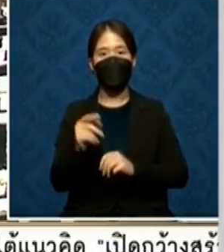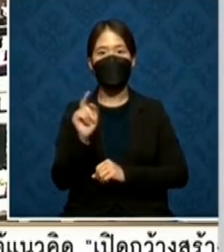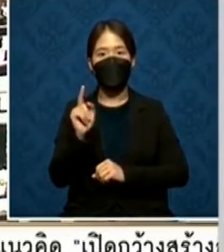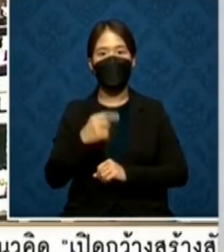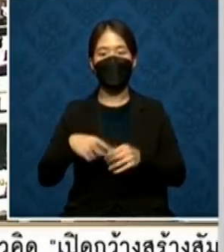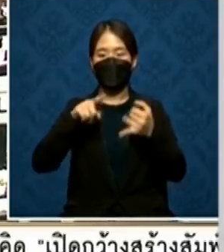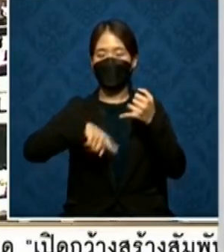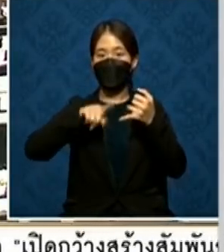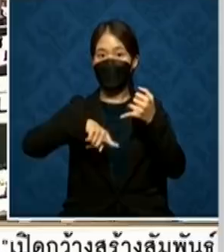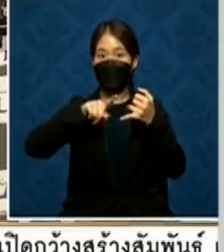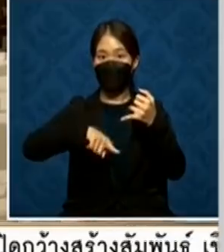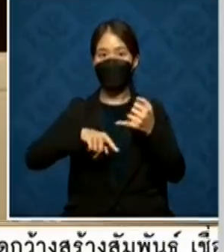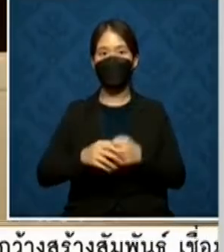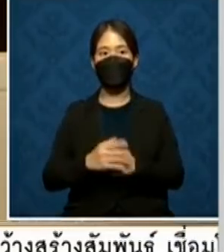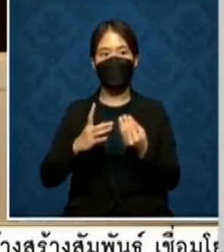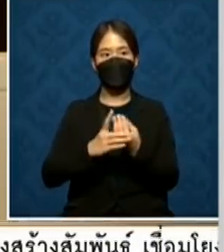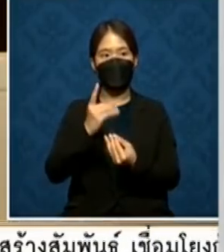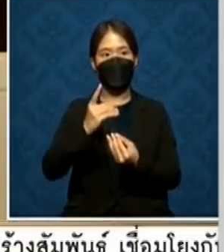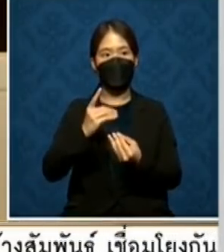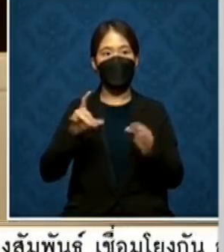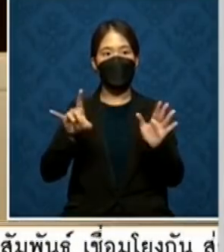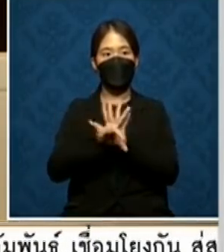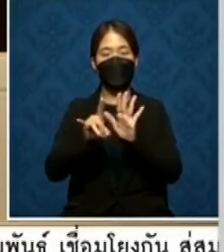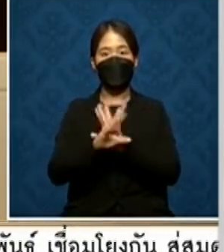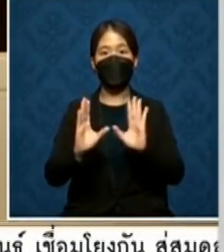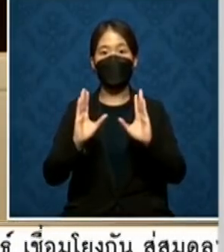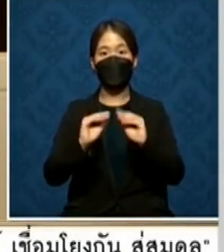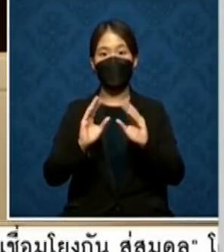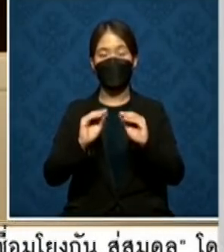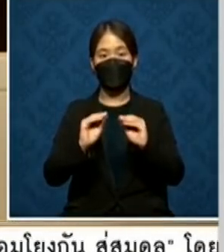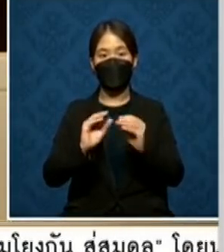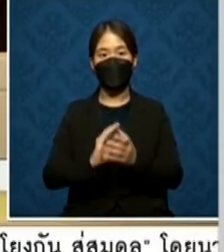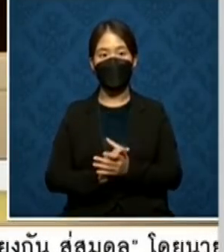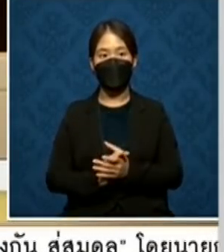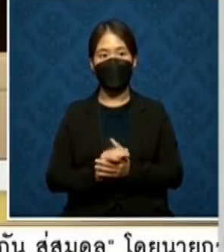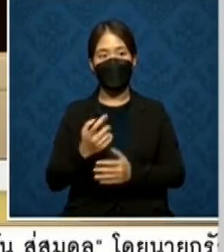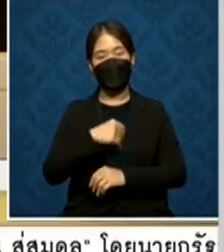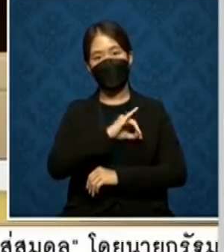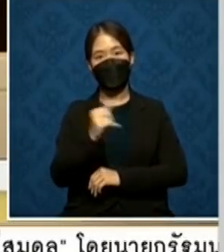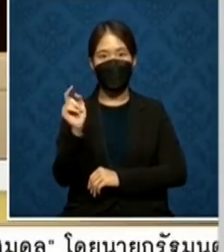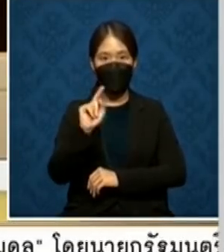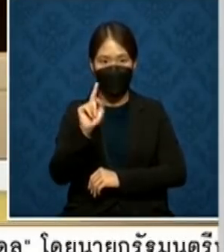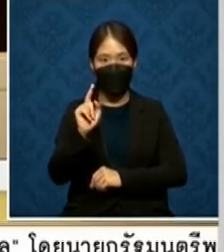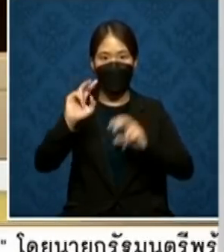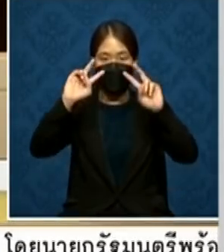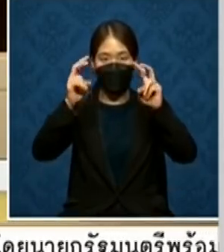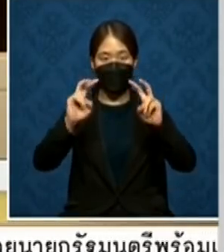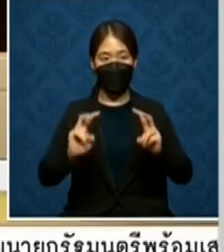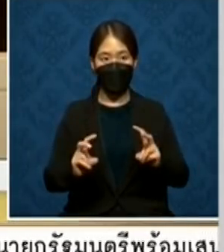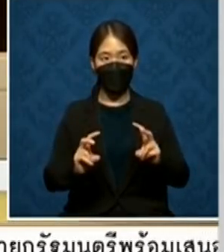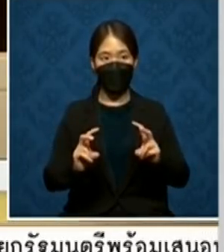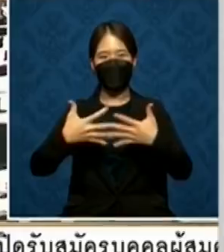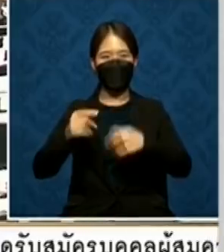างครั้งก็อาจจะเพราะส.ส.ฝั่งรัฐบาลเนี่ยไม่มีความไม่มาทำงานนะว่ากันง่ายๆนะครับก็เห